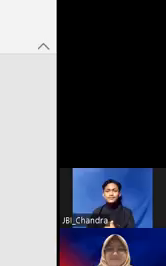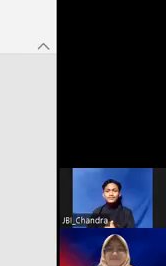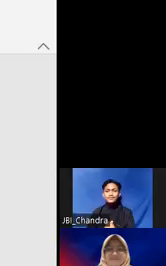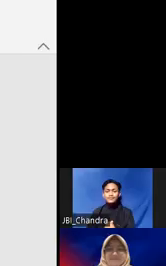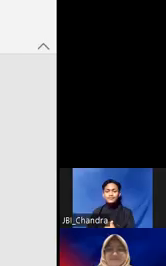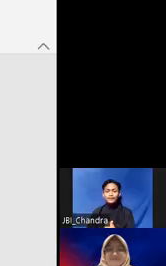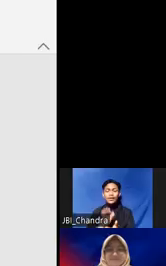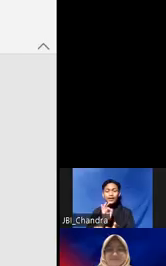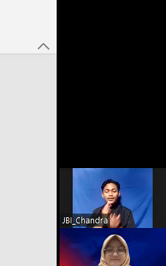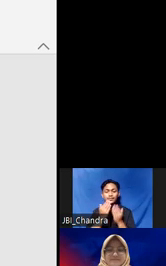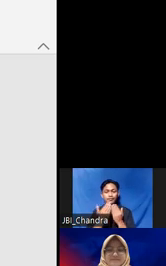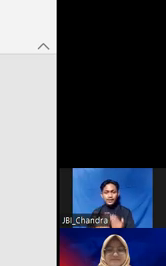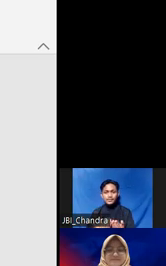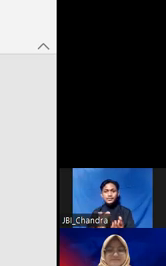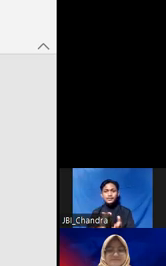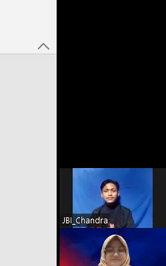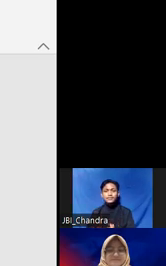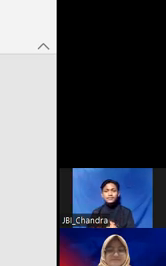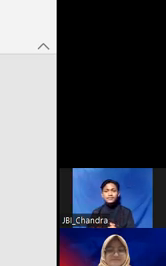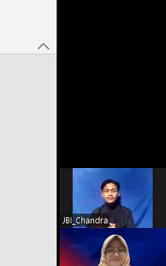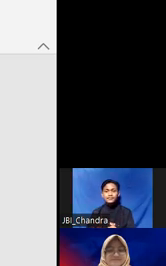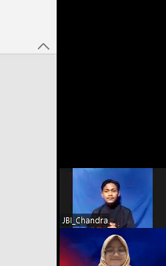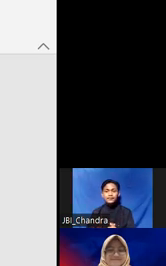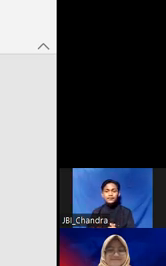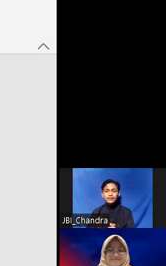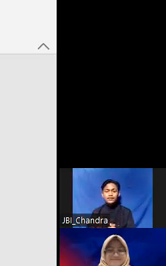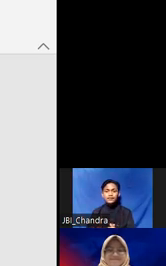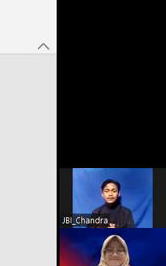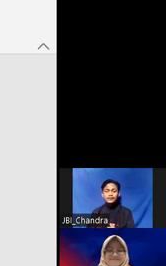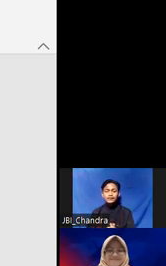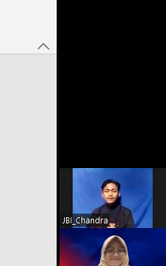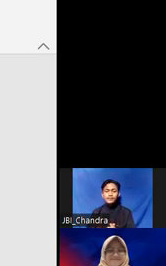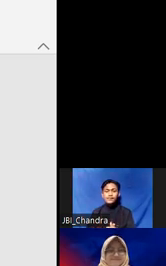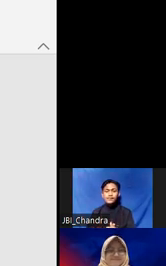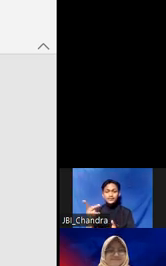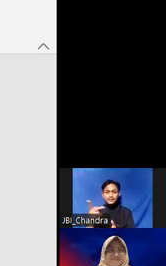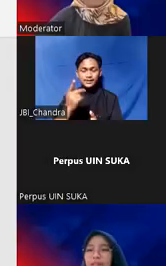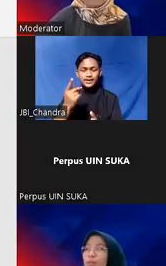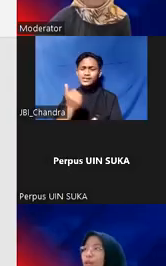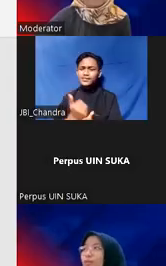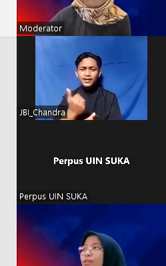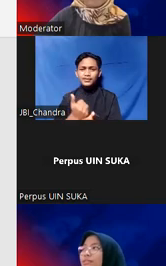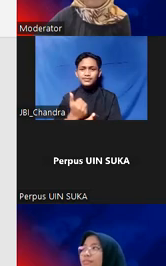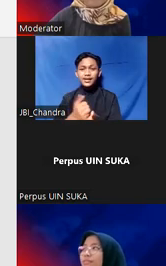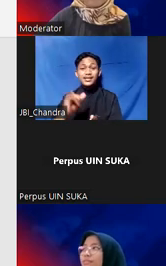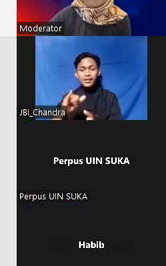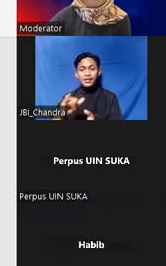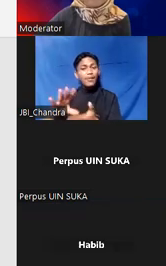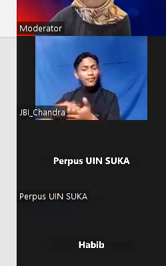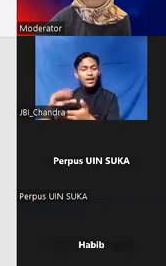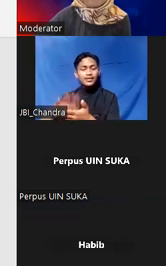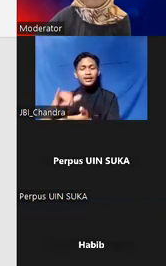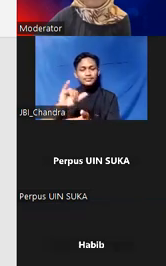Oke terima kasih Mas Habib Mbak Ani Kita sebenarnya sama-sama belajar ya Iya